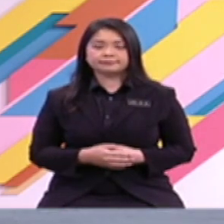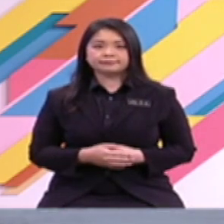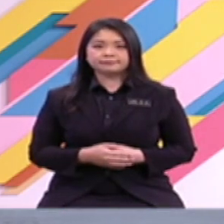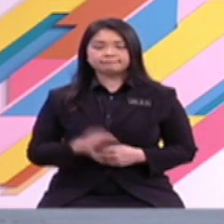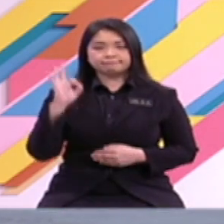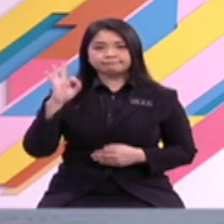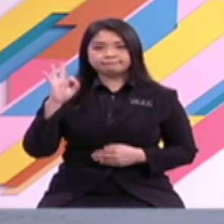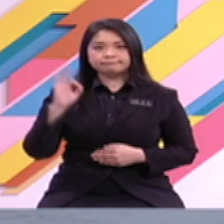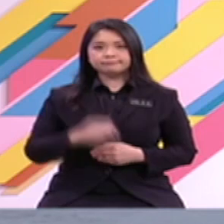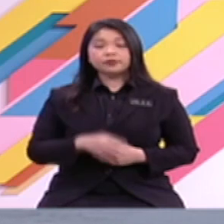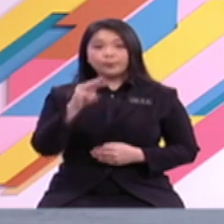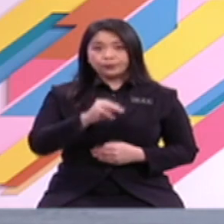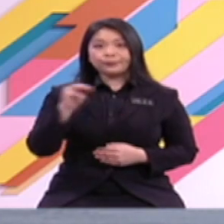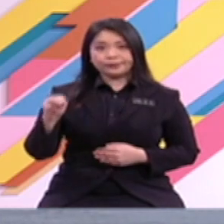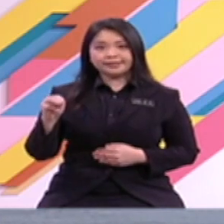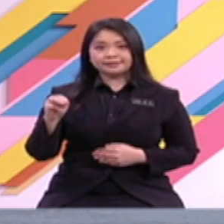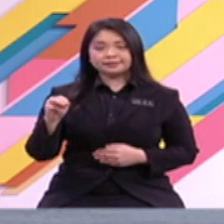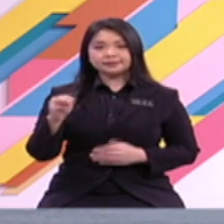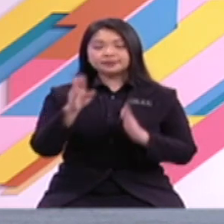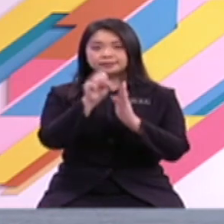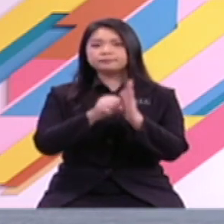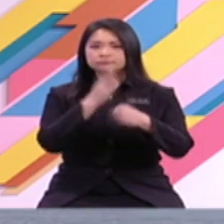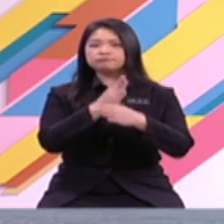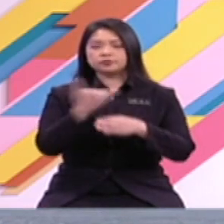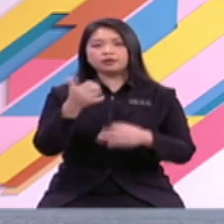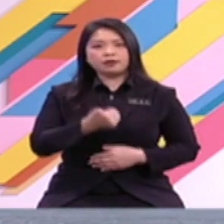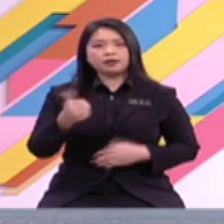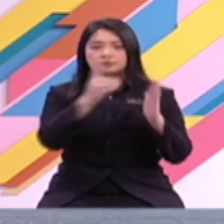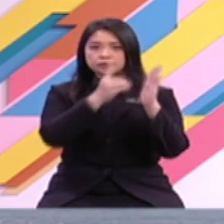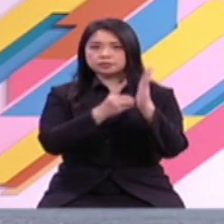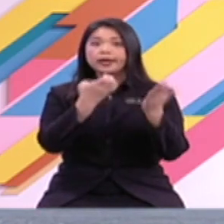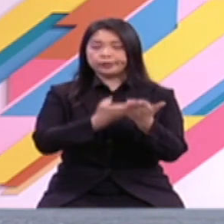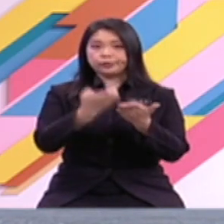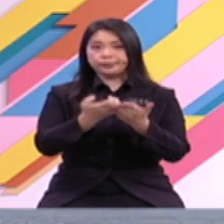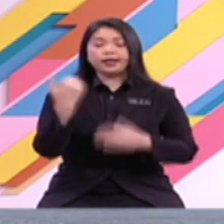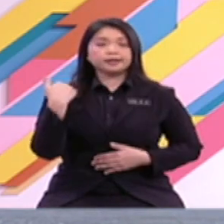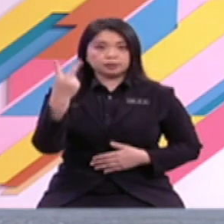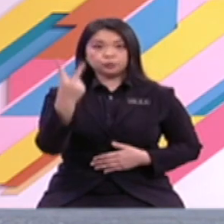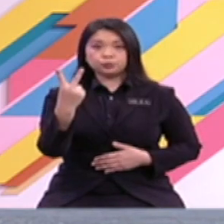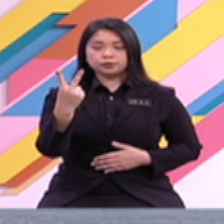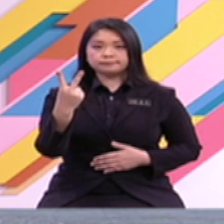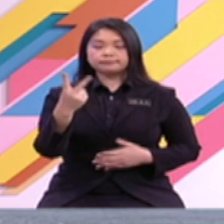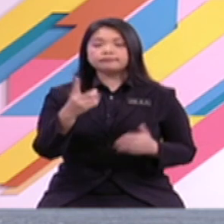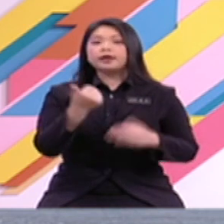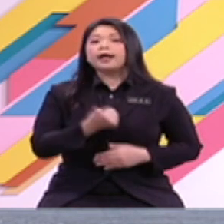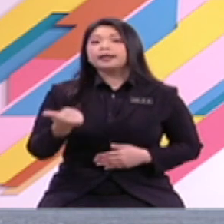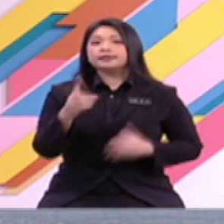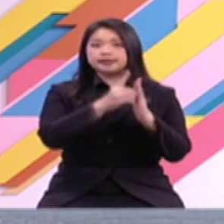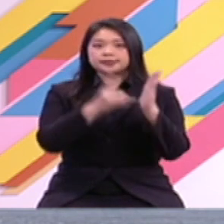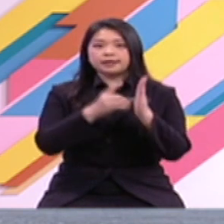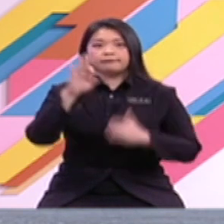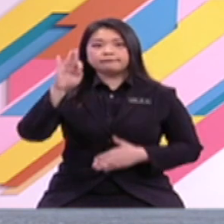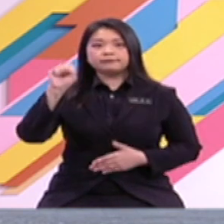hai oke murid-murid Sebenarnya ada seekor Romi ini diadem dua yaitu ada dasar fiskal